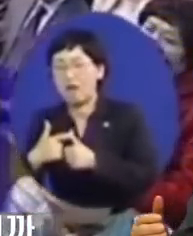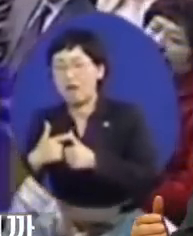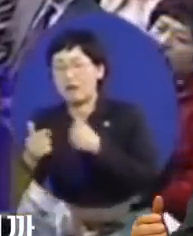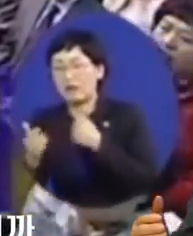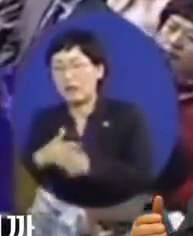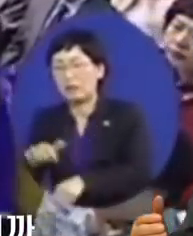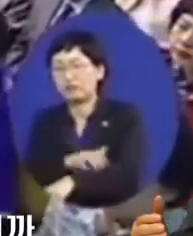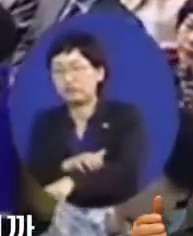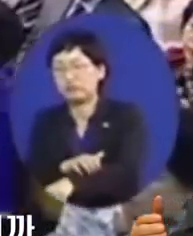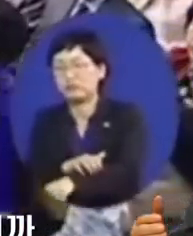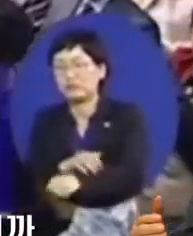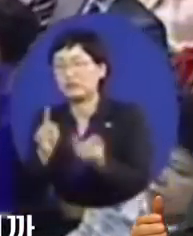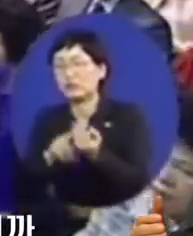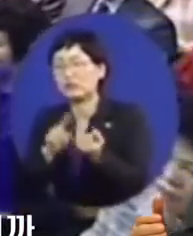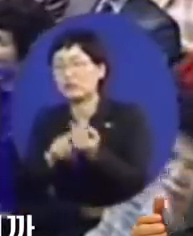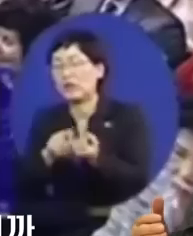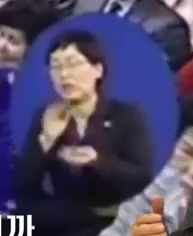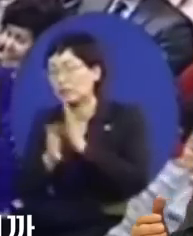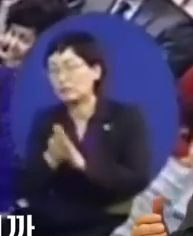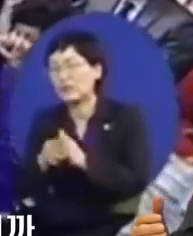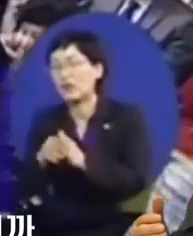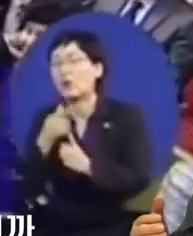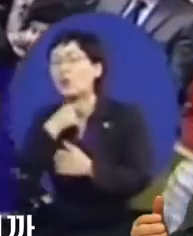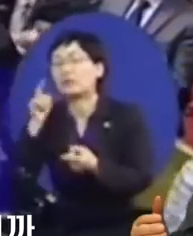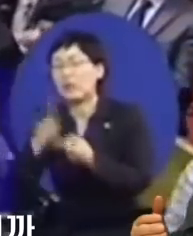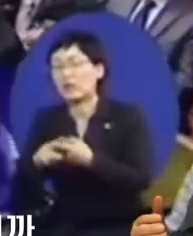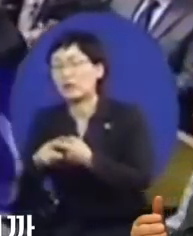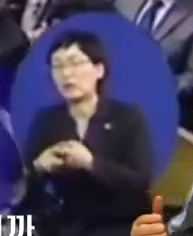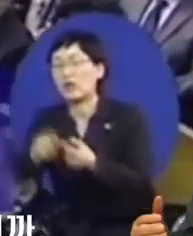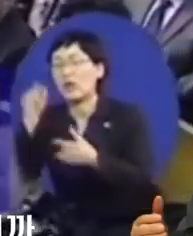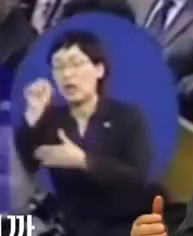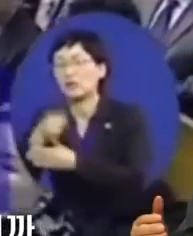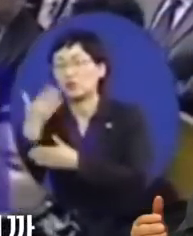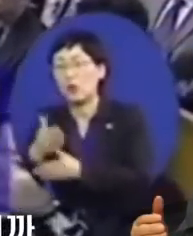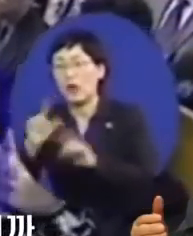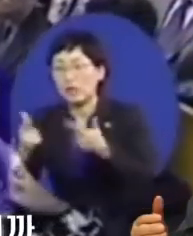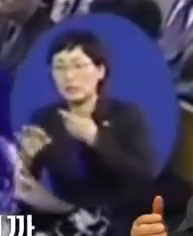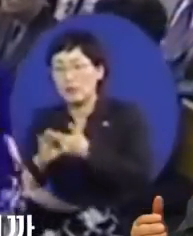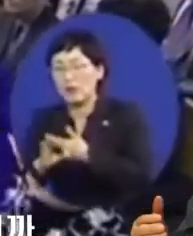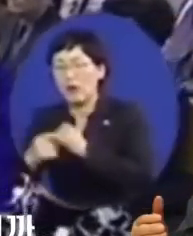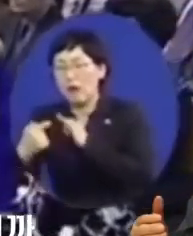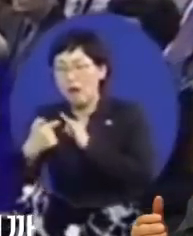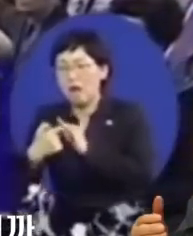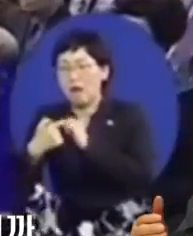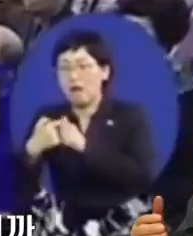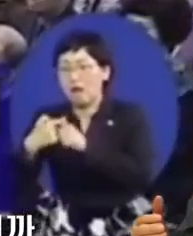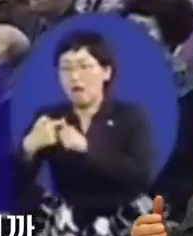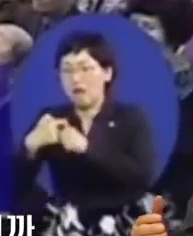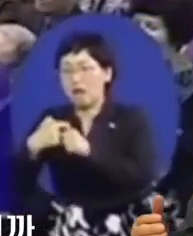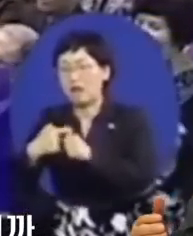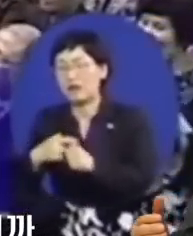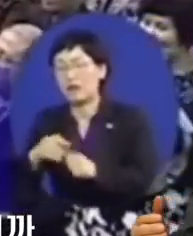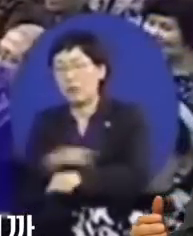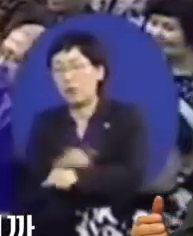내가 그 원한을 풀어주리라. 그렇지 않으면 늘 와서 나를 괴롭게 하리라. 하물며 하나님께서 그